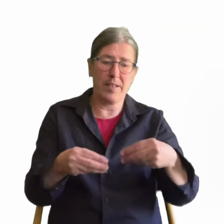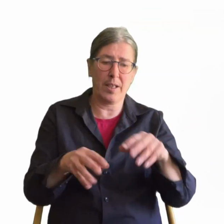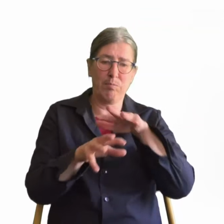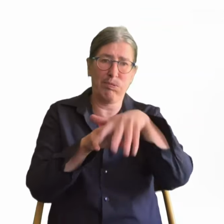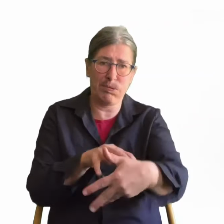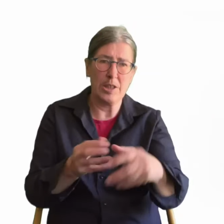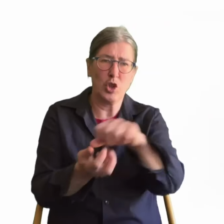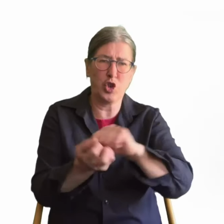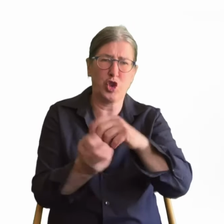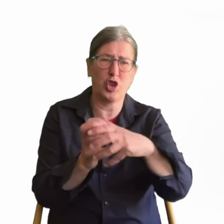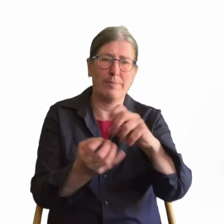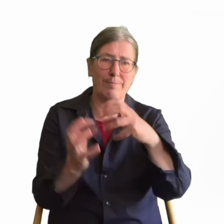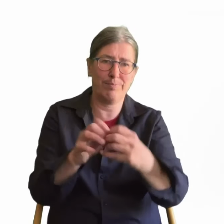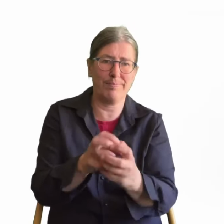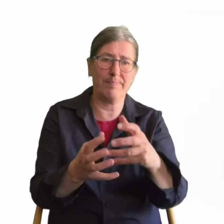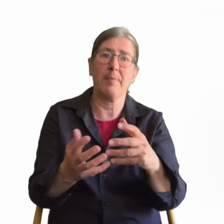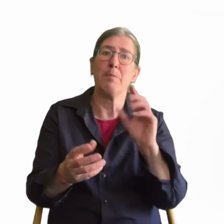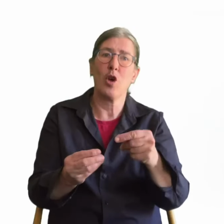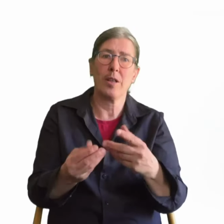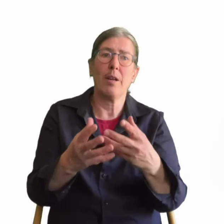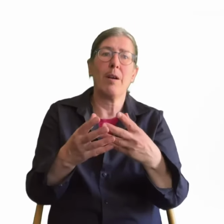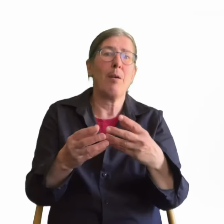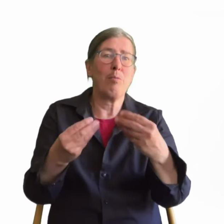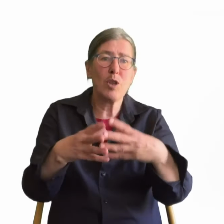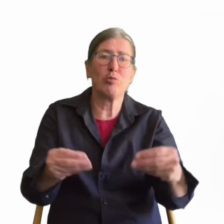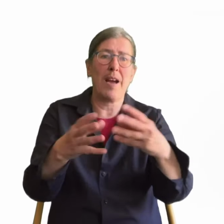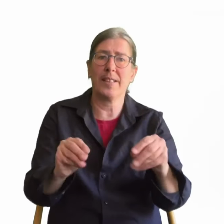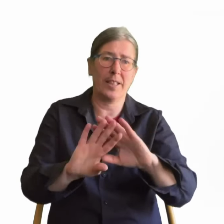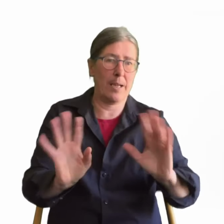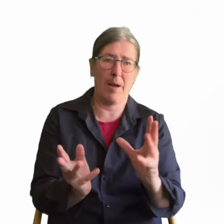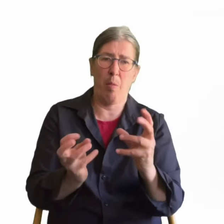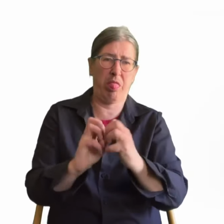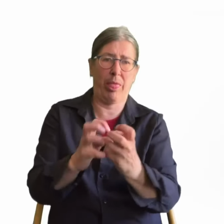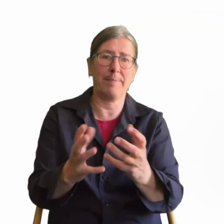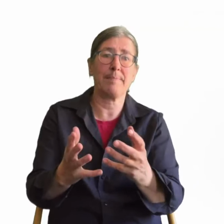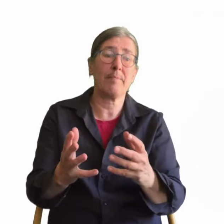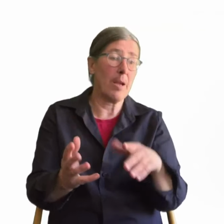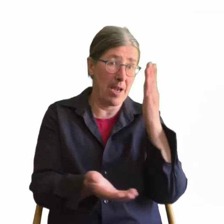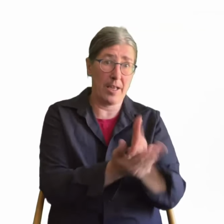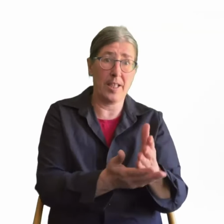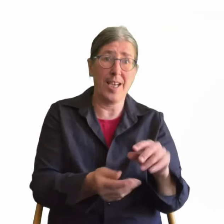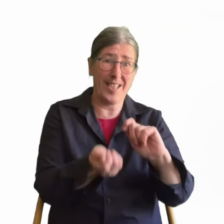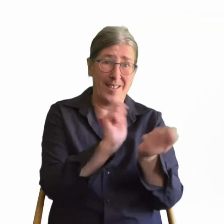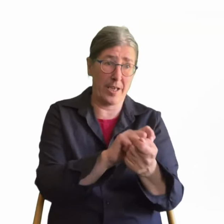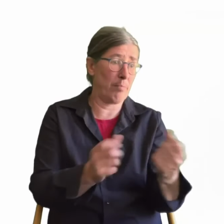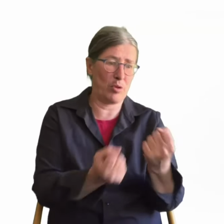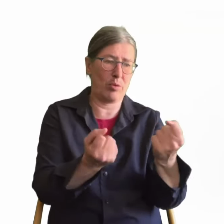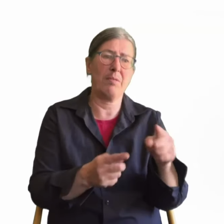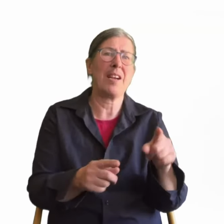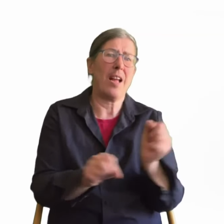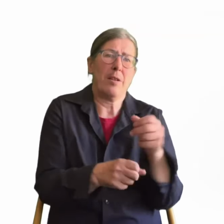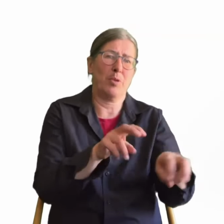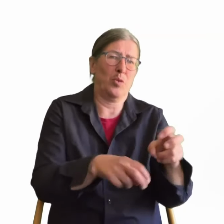auf. Das Zerschreddern verringert die Geschmeidigkeit der Kunststoffe. Am Ende entsteht ein Recyclingprodukt, das für die meisten Zwecke